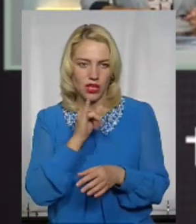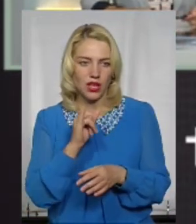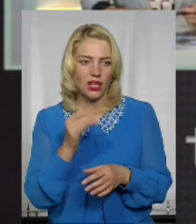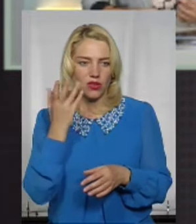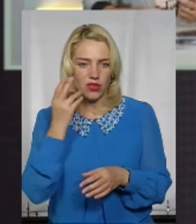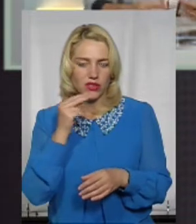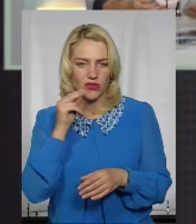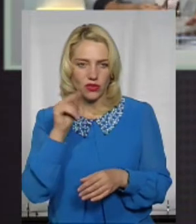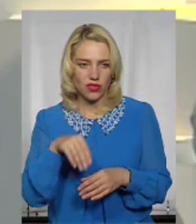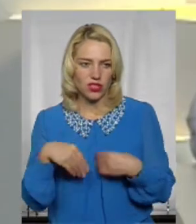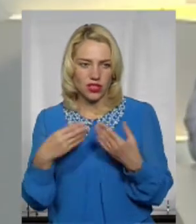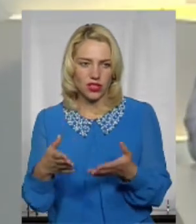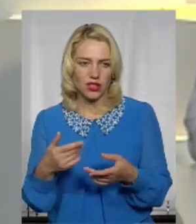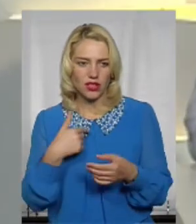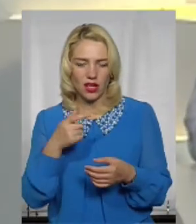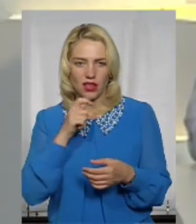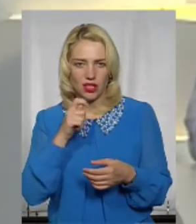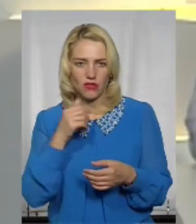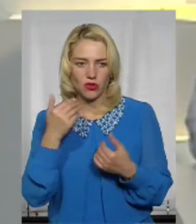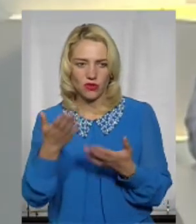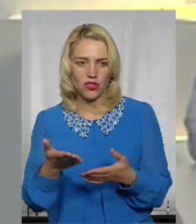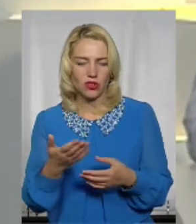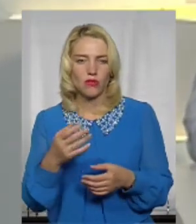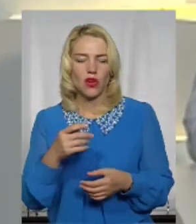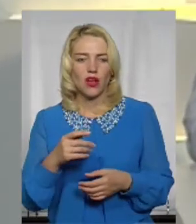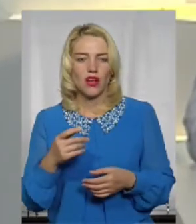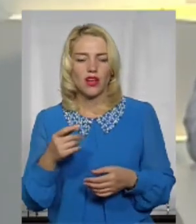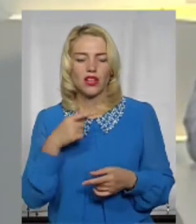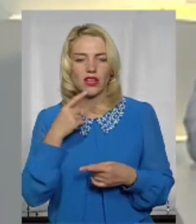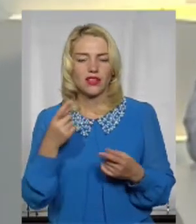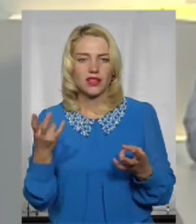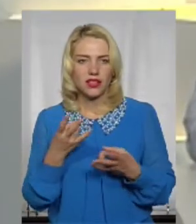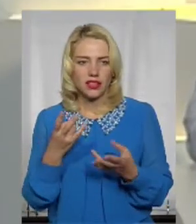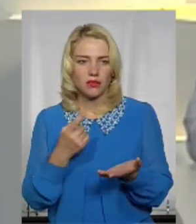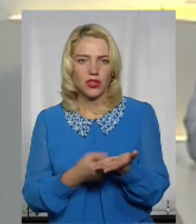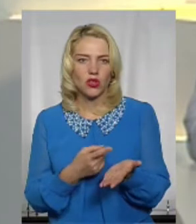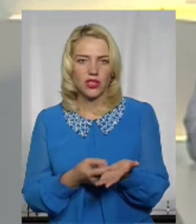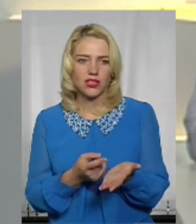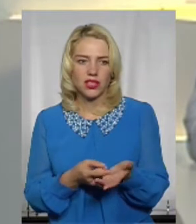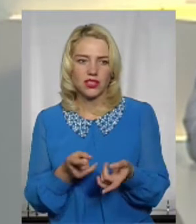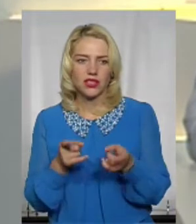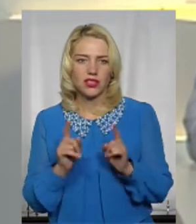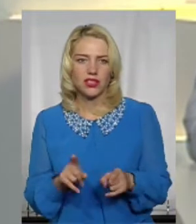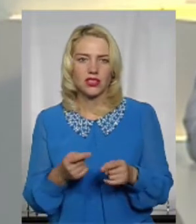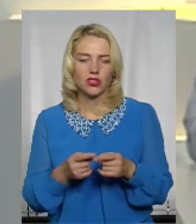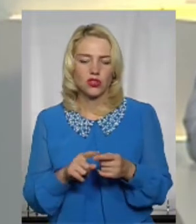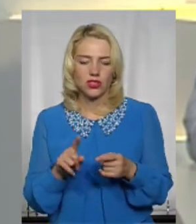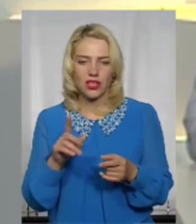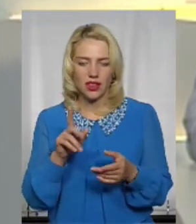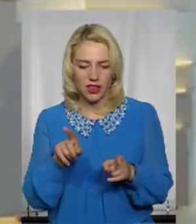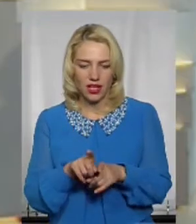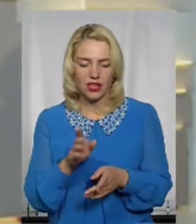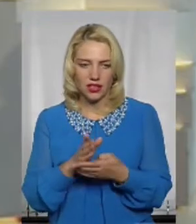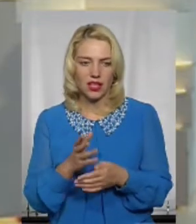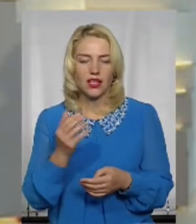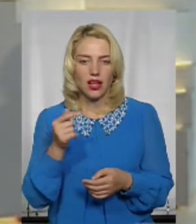коли звинувачення давали, я давала інтерв'ю вашому каналу про те, що треба доказати дійсно, що це так є. Да,